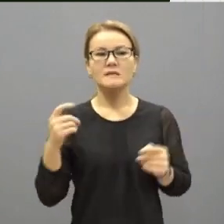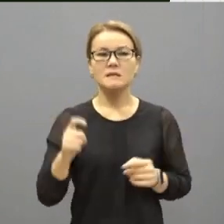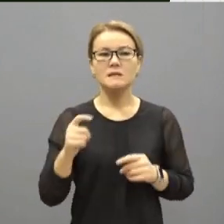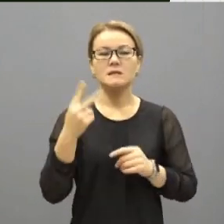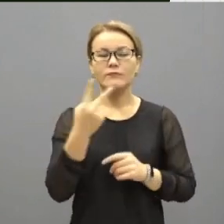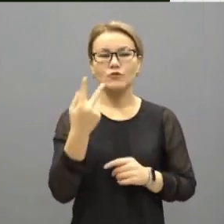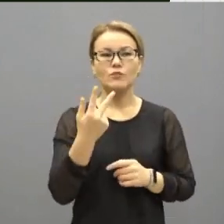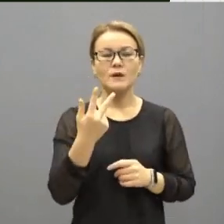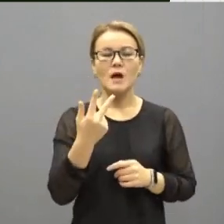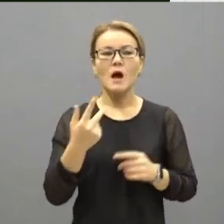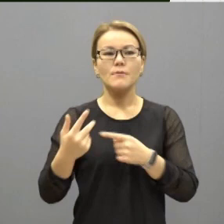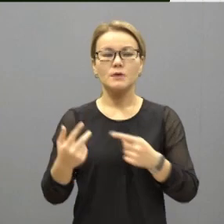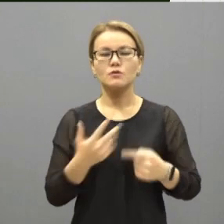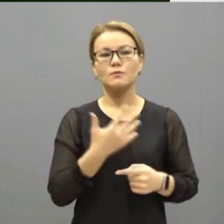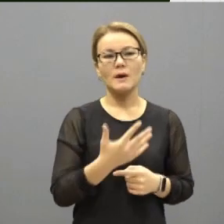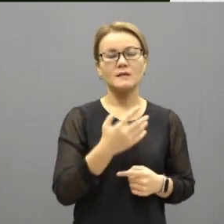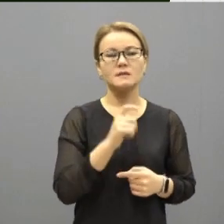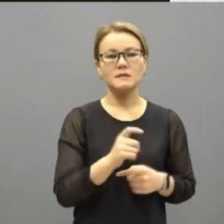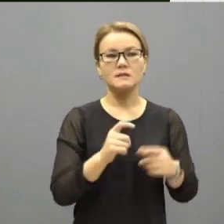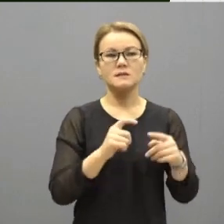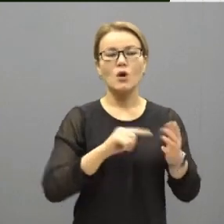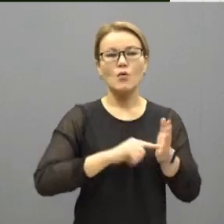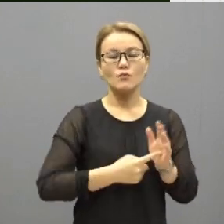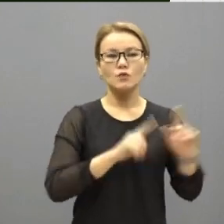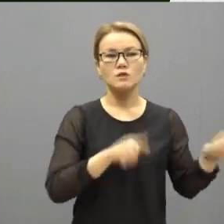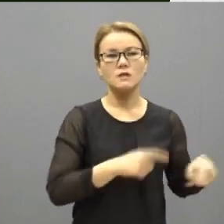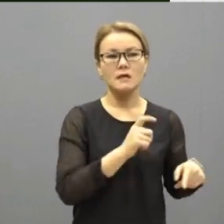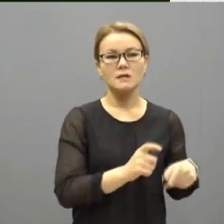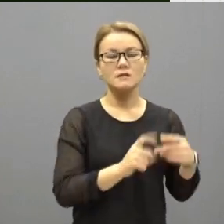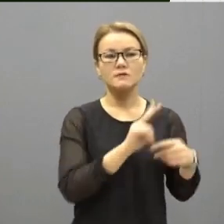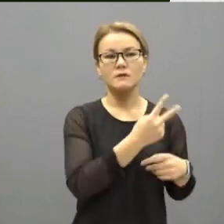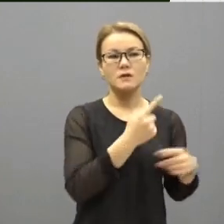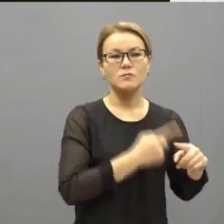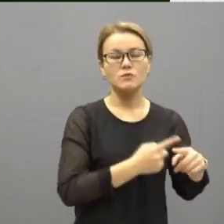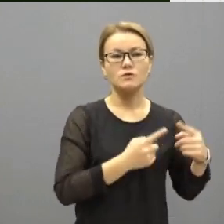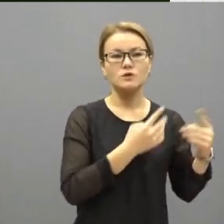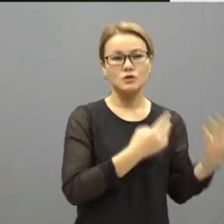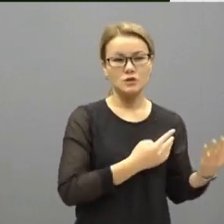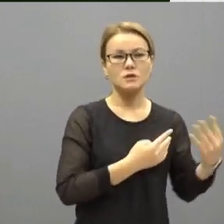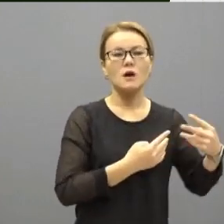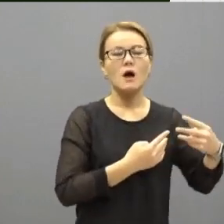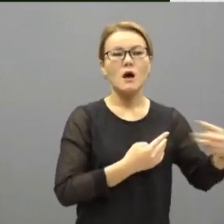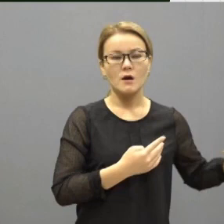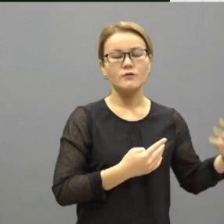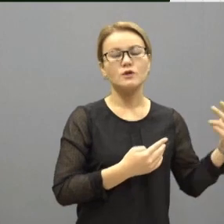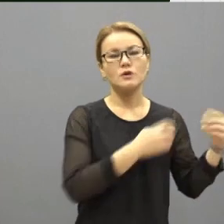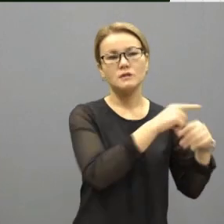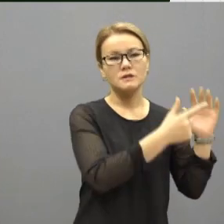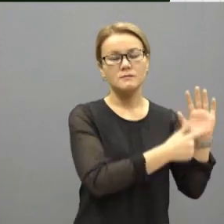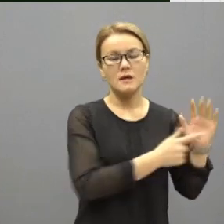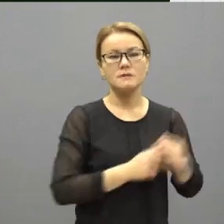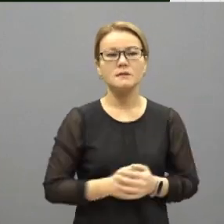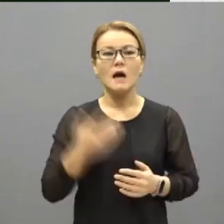Вычесть 5х умноженное на х в квадрате плюс 4 равно 17. Прежде чем определить